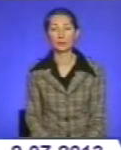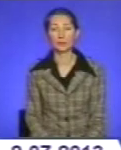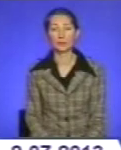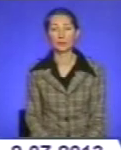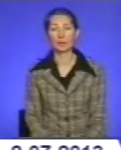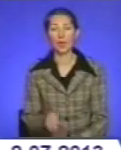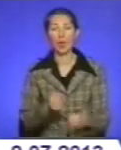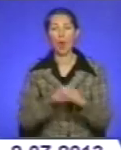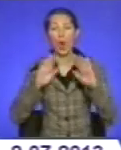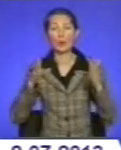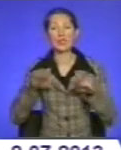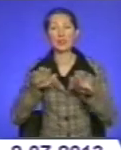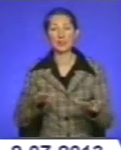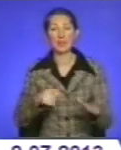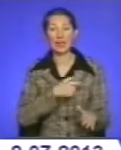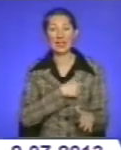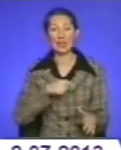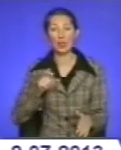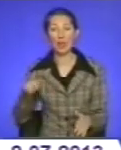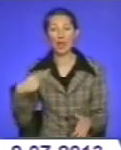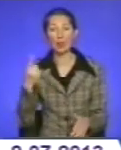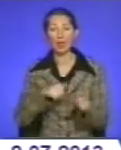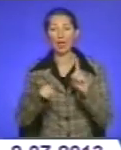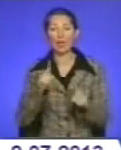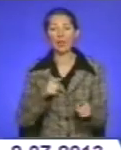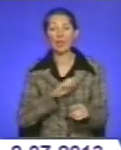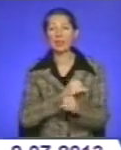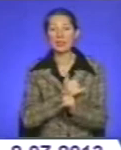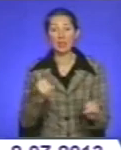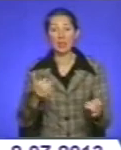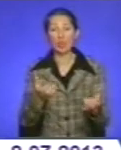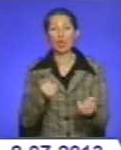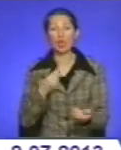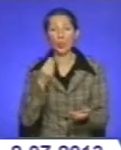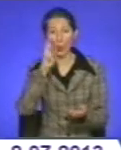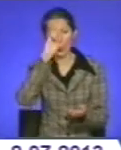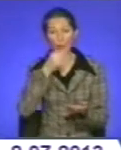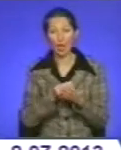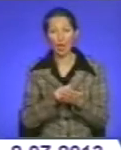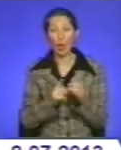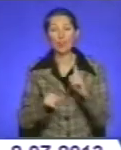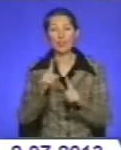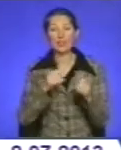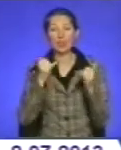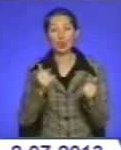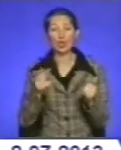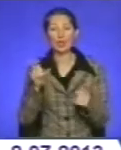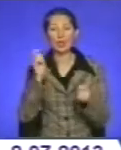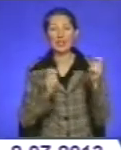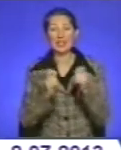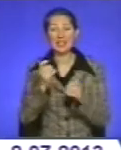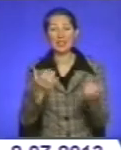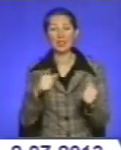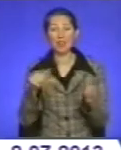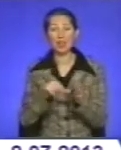І до подій місцевих. Депутати обласної ради вкотре не змогли прийняти бюджет. У засіданні сьогоднішньої сесії взяли